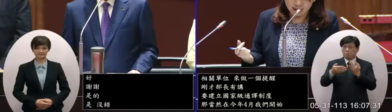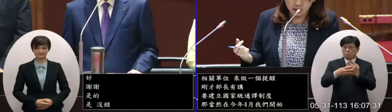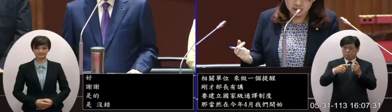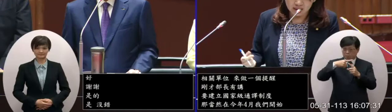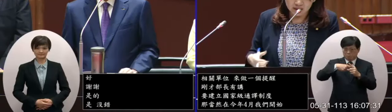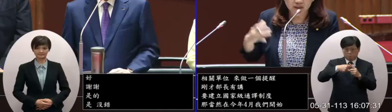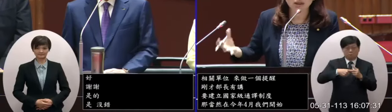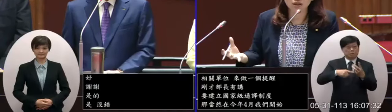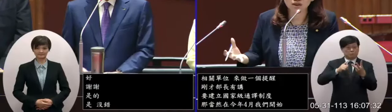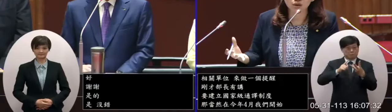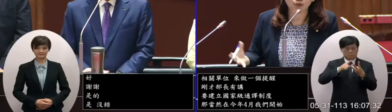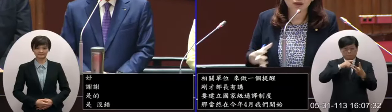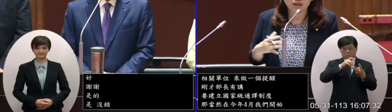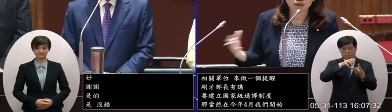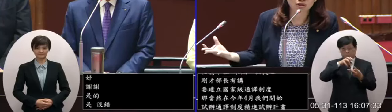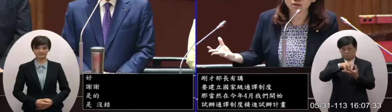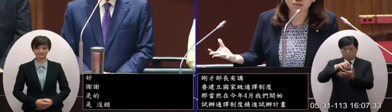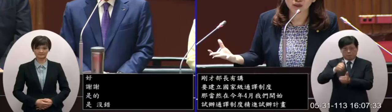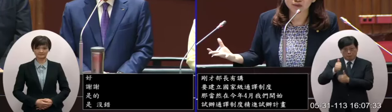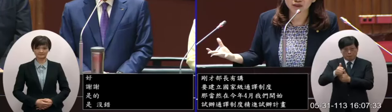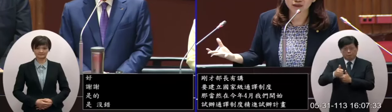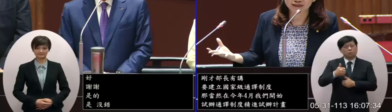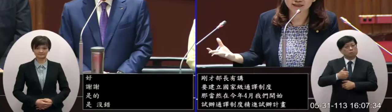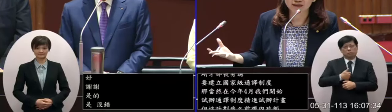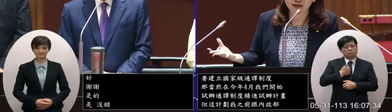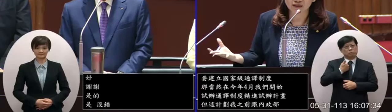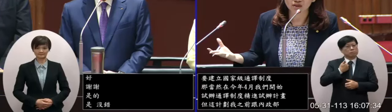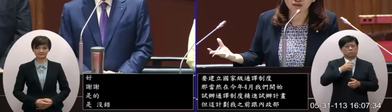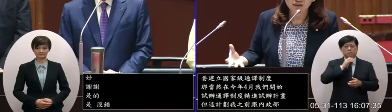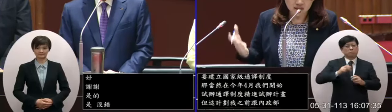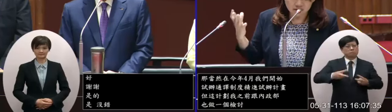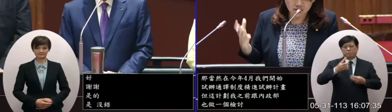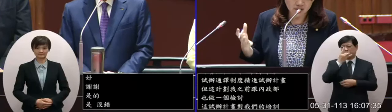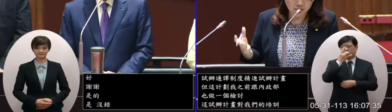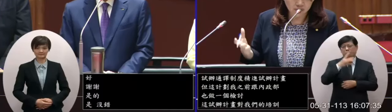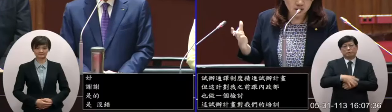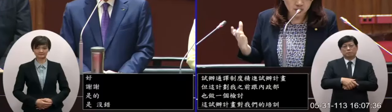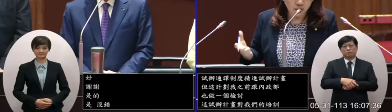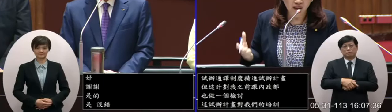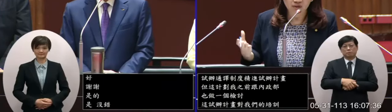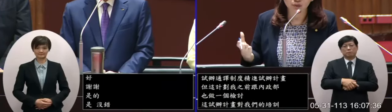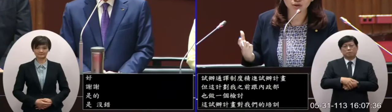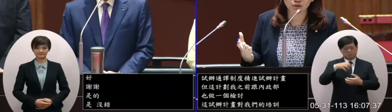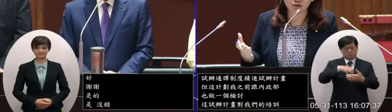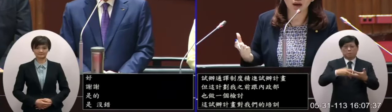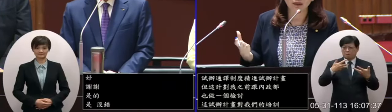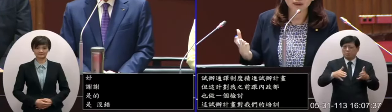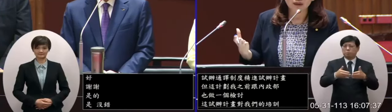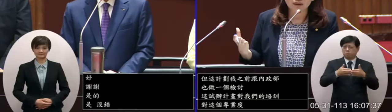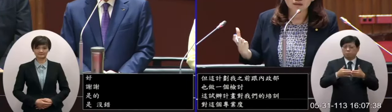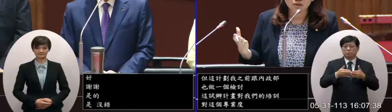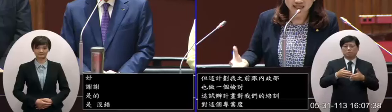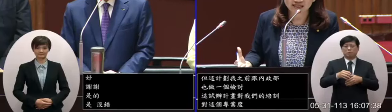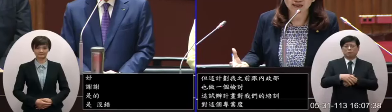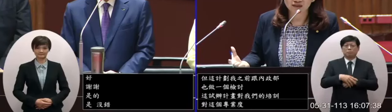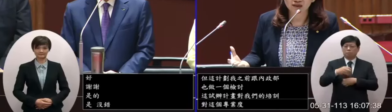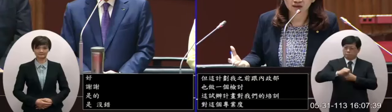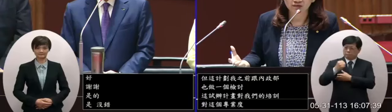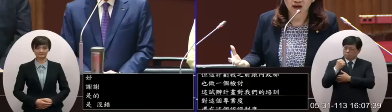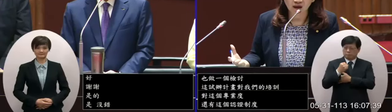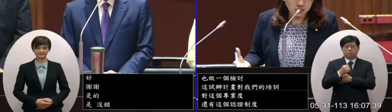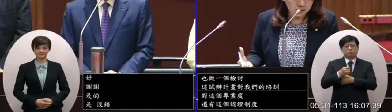那还有这个认证制度，其实是没有任何的这个改善。它其实有很多需要加